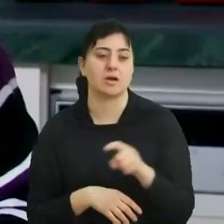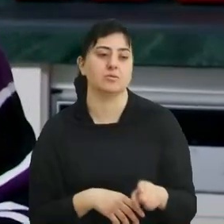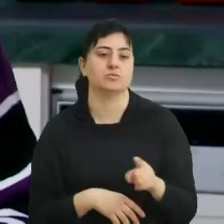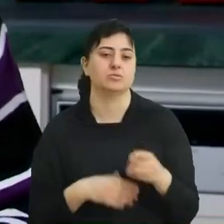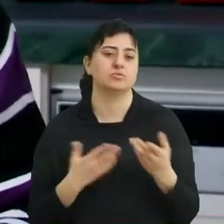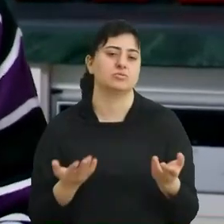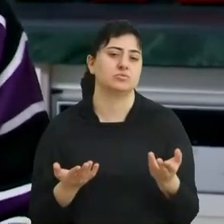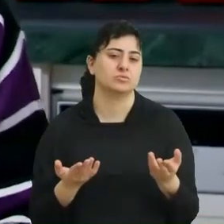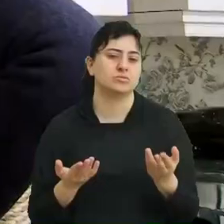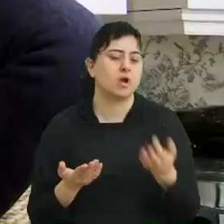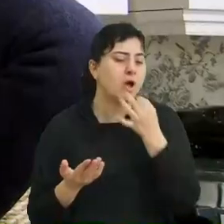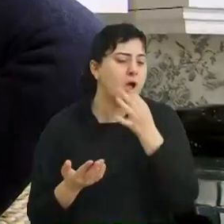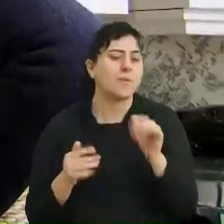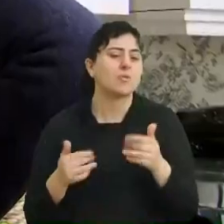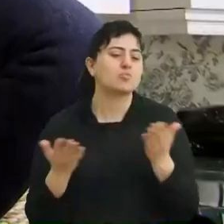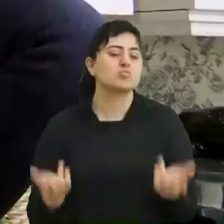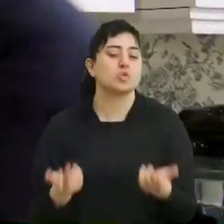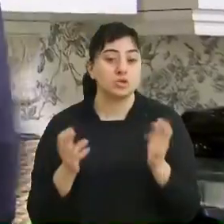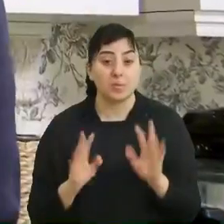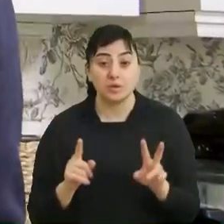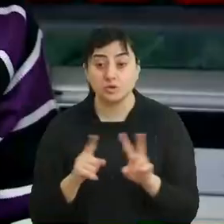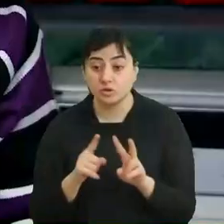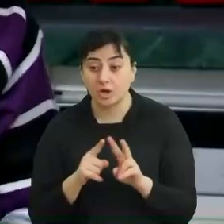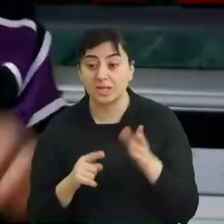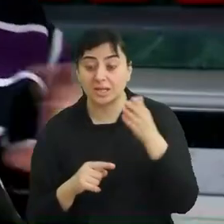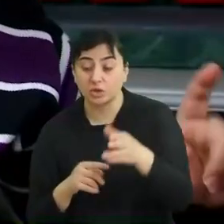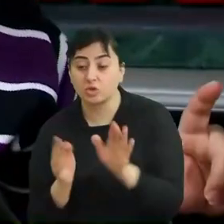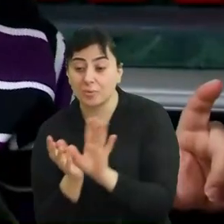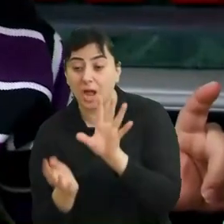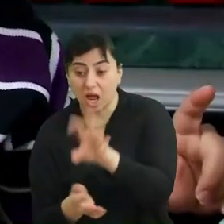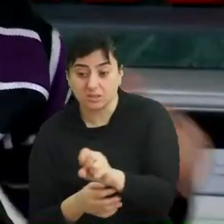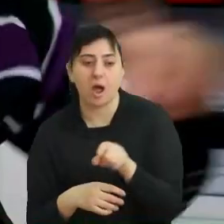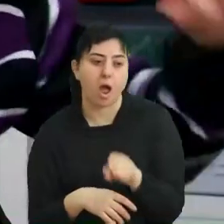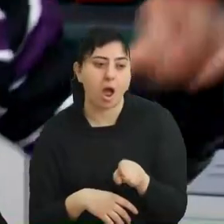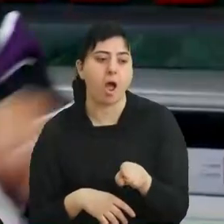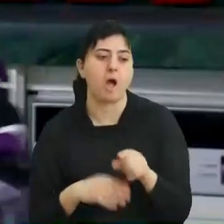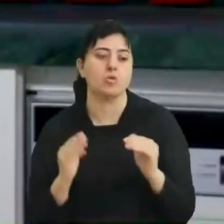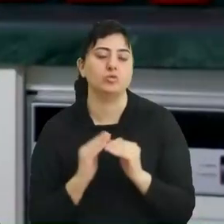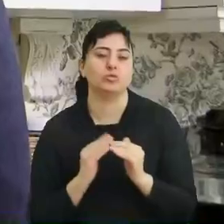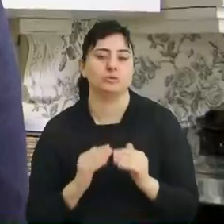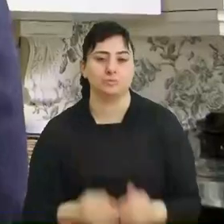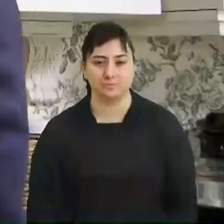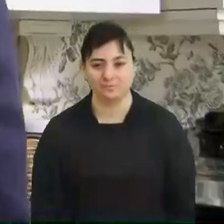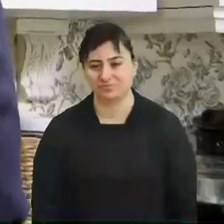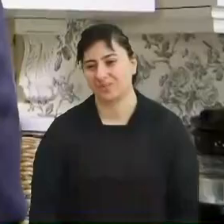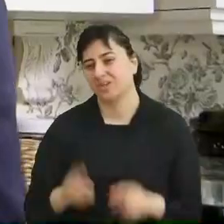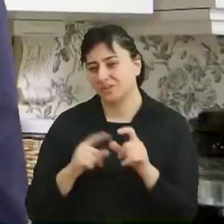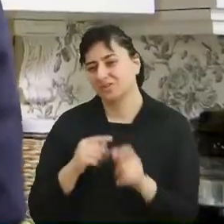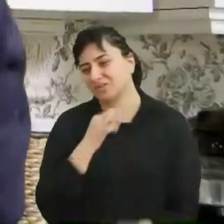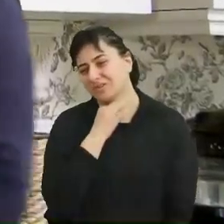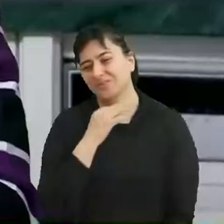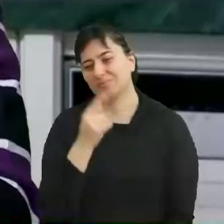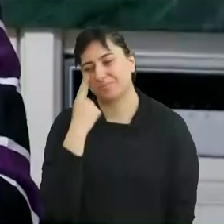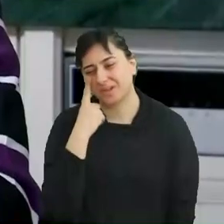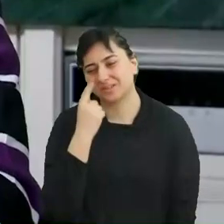değeri falan yok. Bu haber falan değil. Ama Nurhan gider köpeği ısırsa bu işte haber. Dört dörtlük bir haber. Şükrü. Hadi